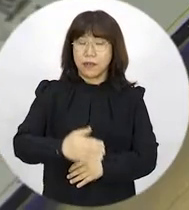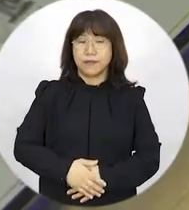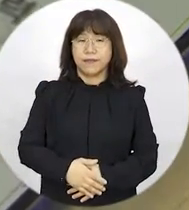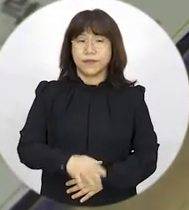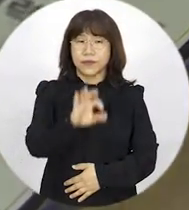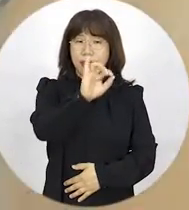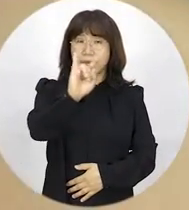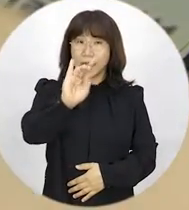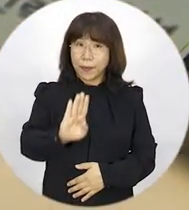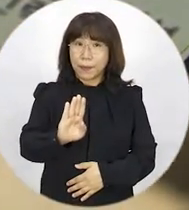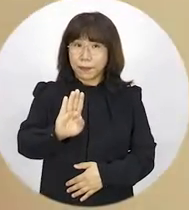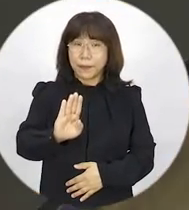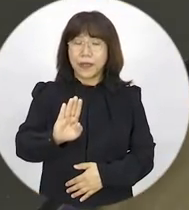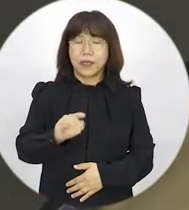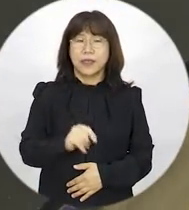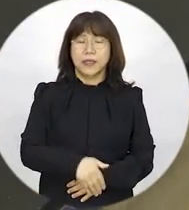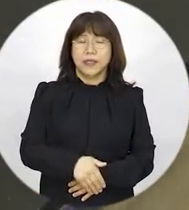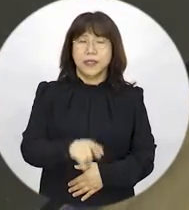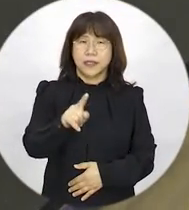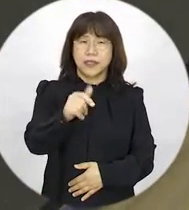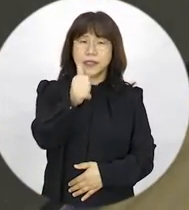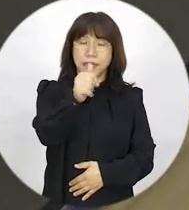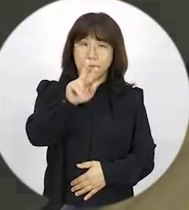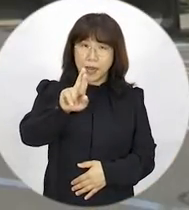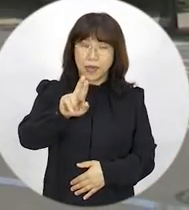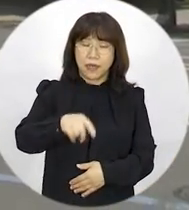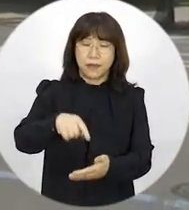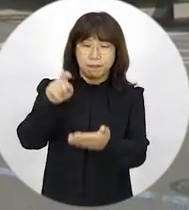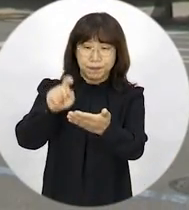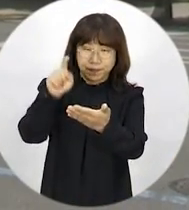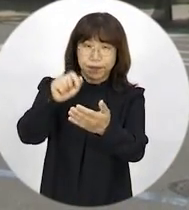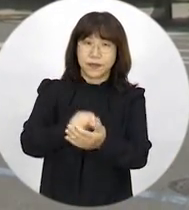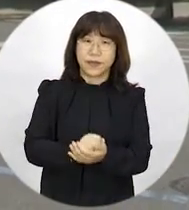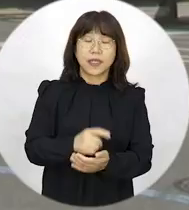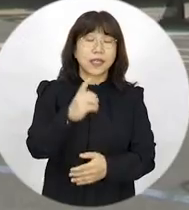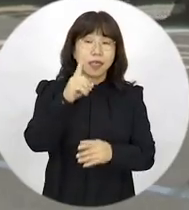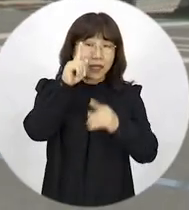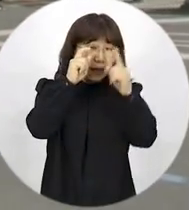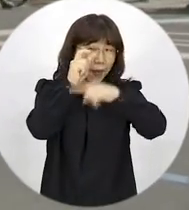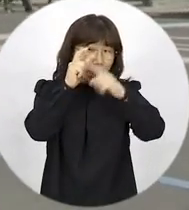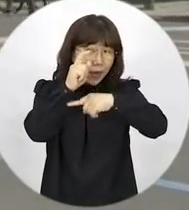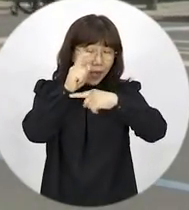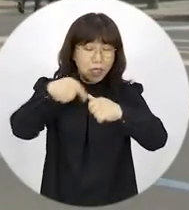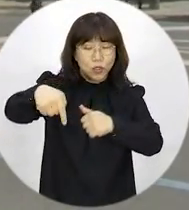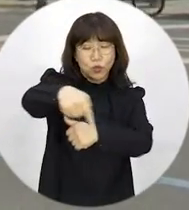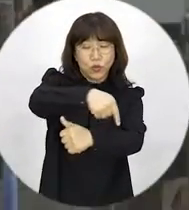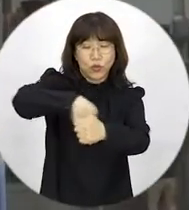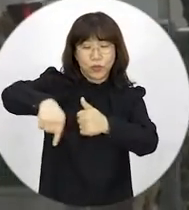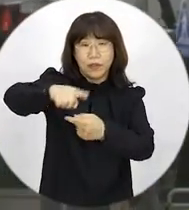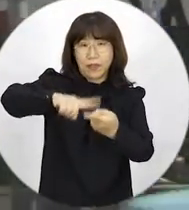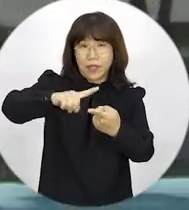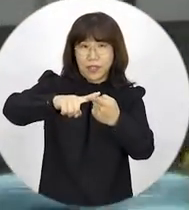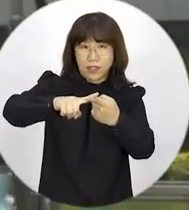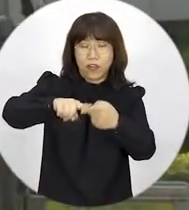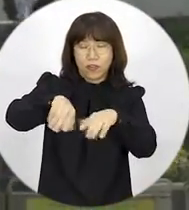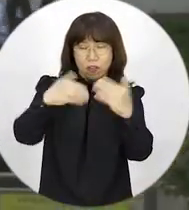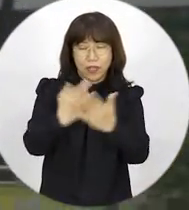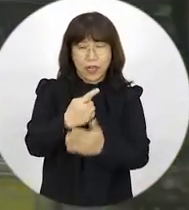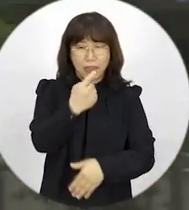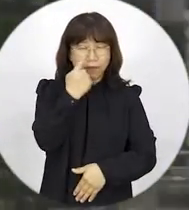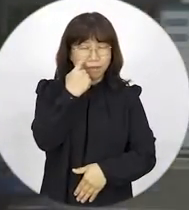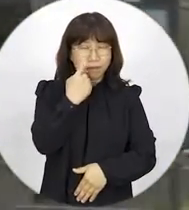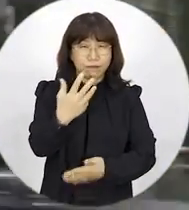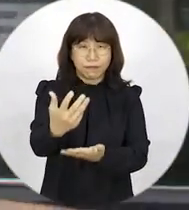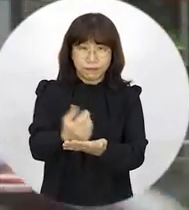있습니다. 앱상의 AR 버튼을 눌러 증강현실 모드로 진입하면 카메라를 통해 주변 시설물들의 정보를